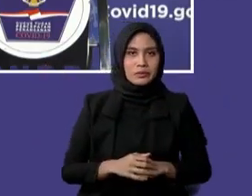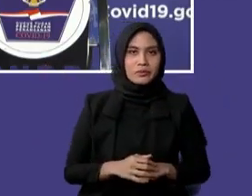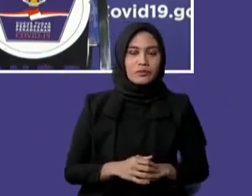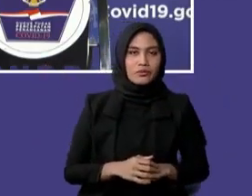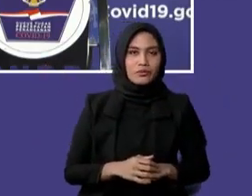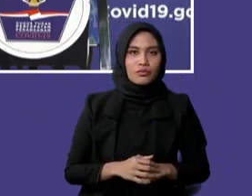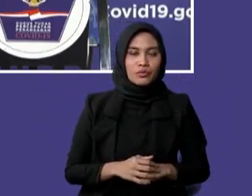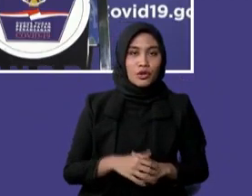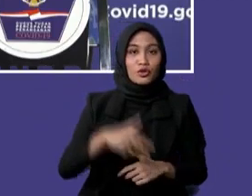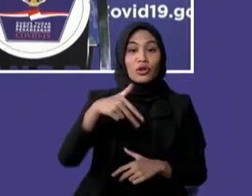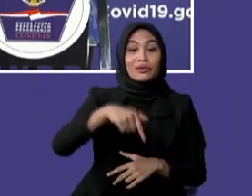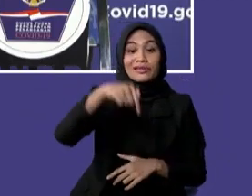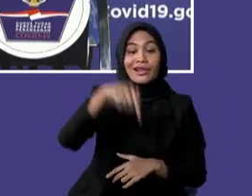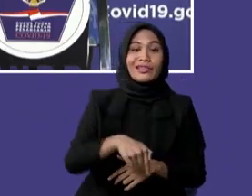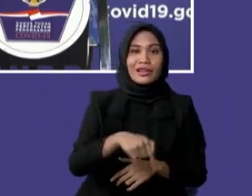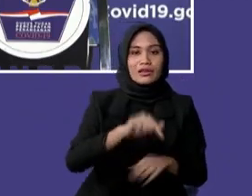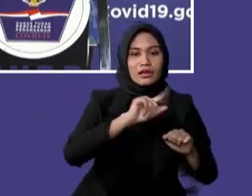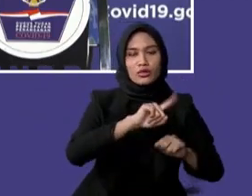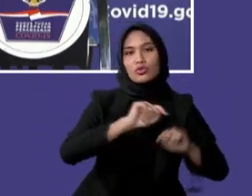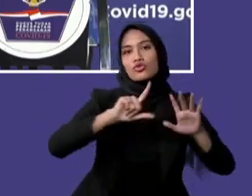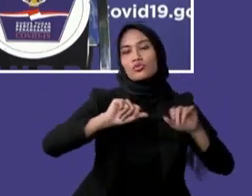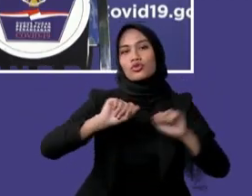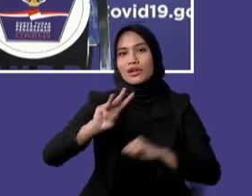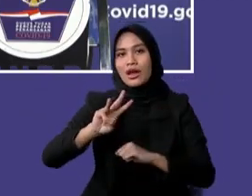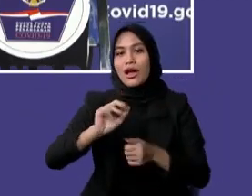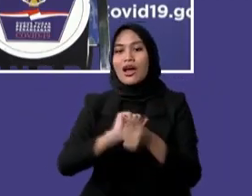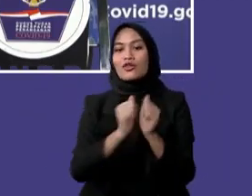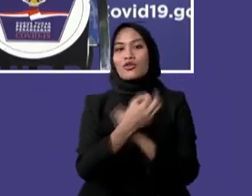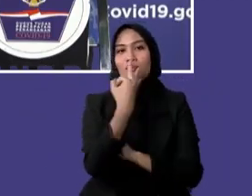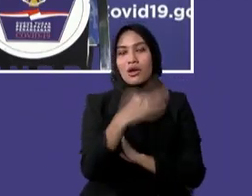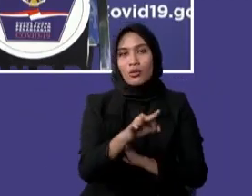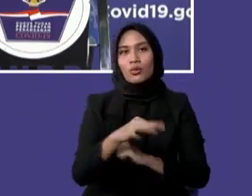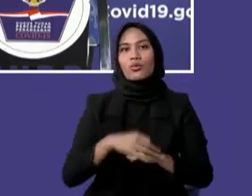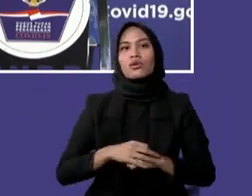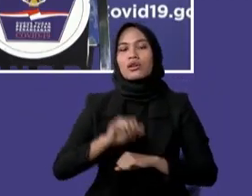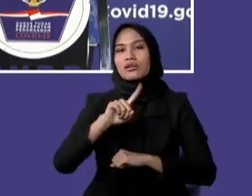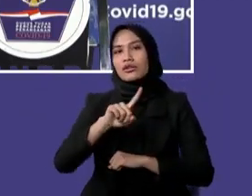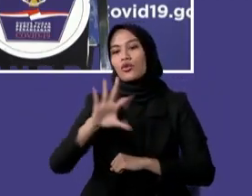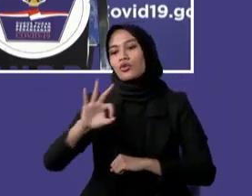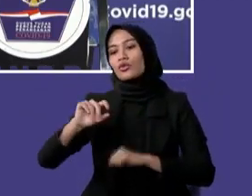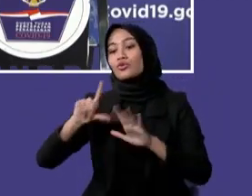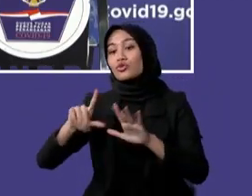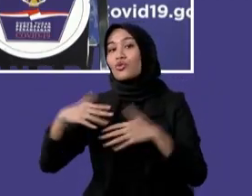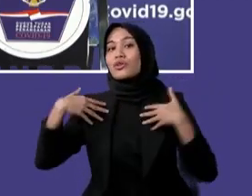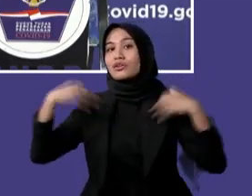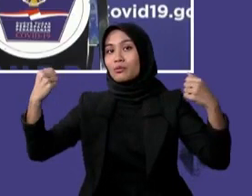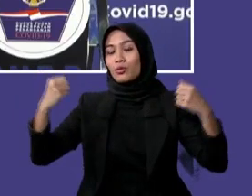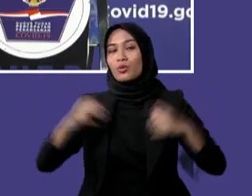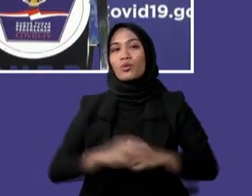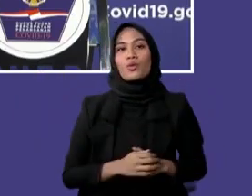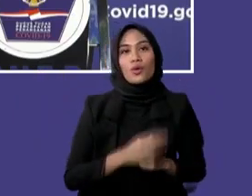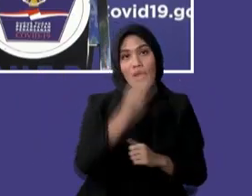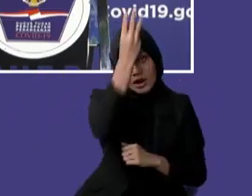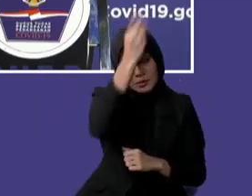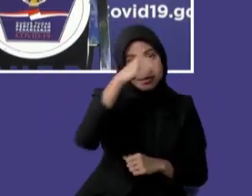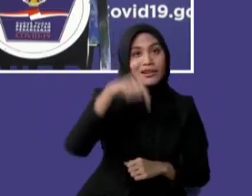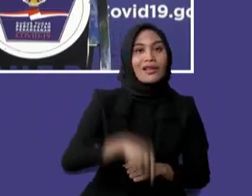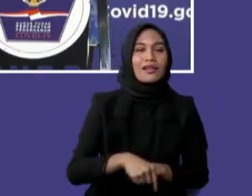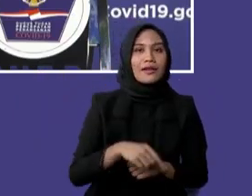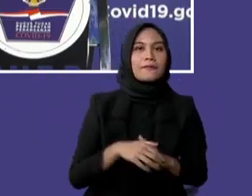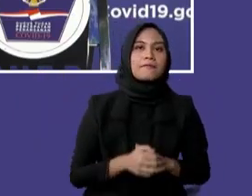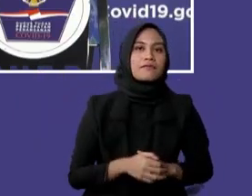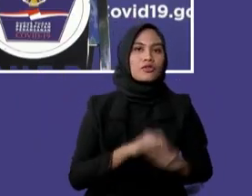Sulawesi Selatan 173 kasus baru dan 170 sembuh Kalimantan